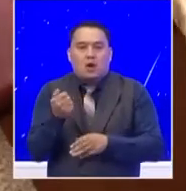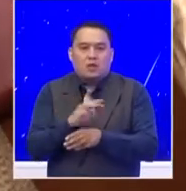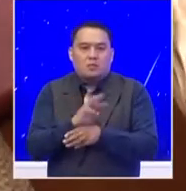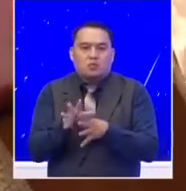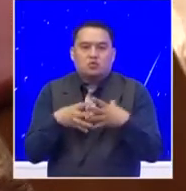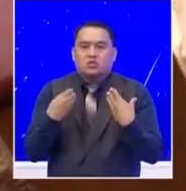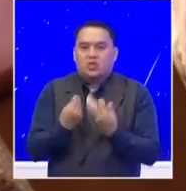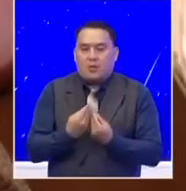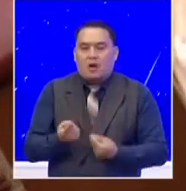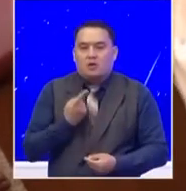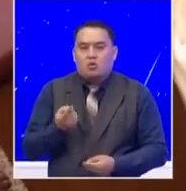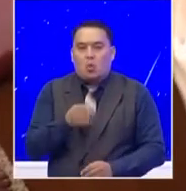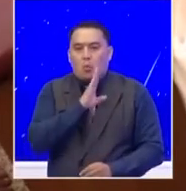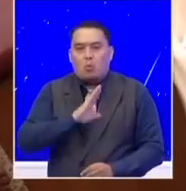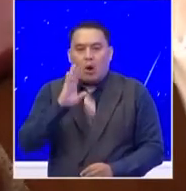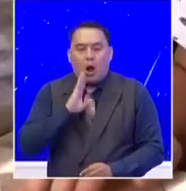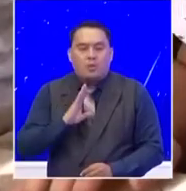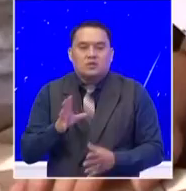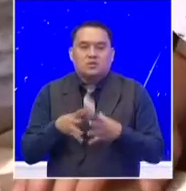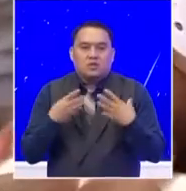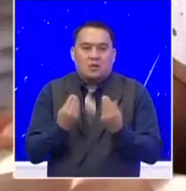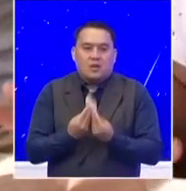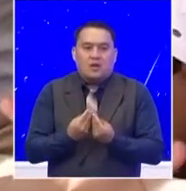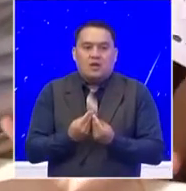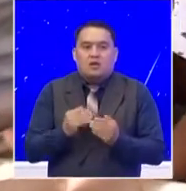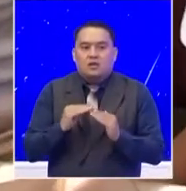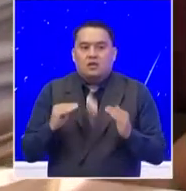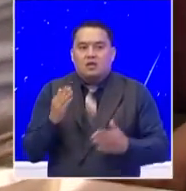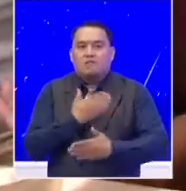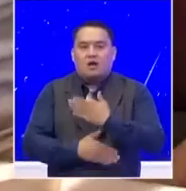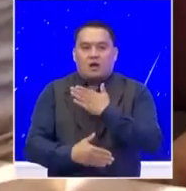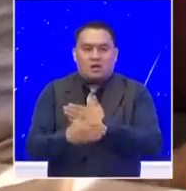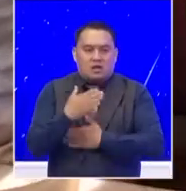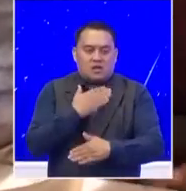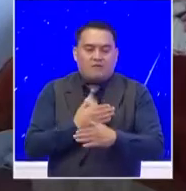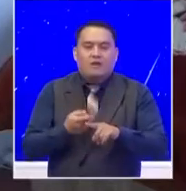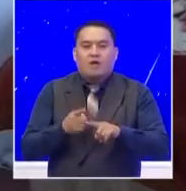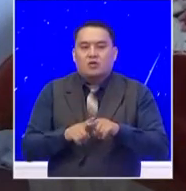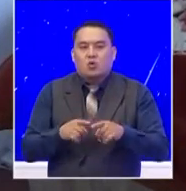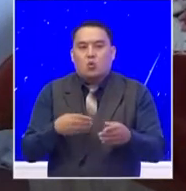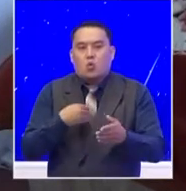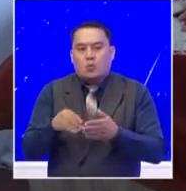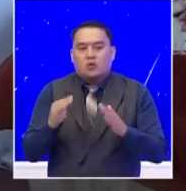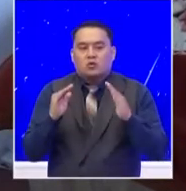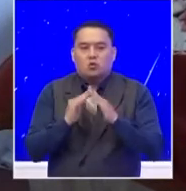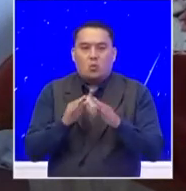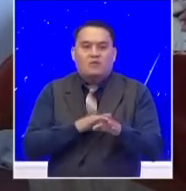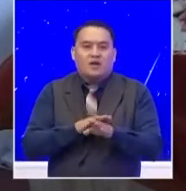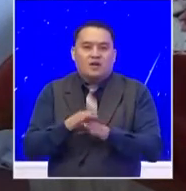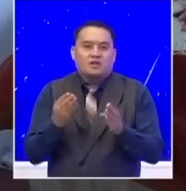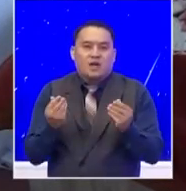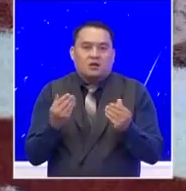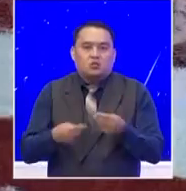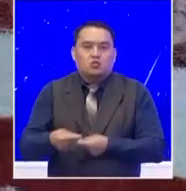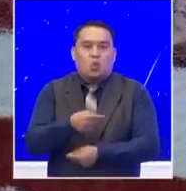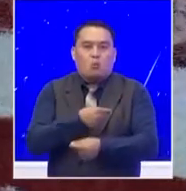малообеспеченные семьи, одинокие матери и семьи, имеющие на иждивении детей-инвалидов. К слову, приобретение недвижимости осуществляется на деньги,